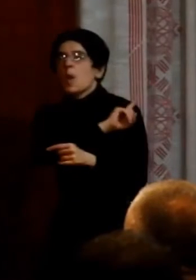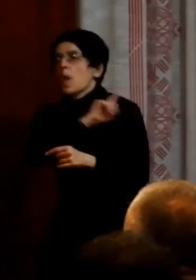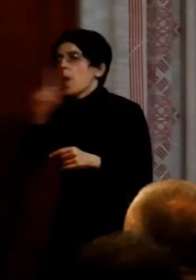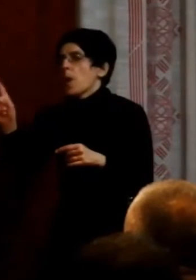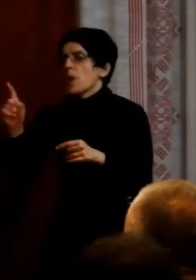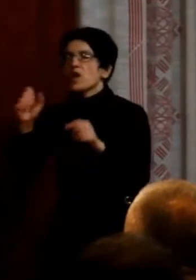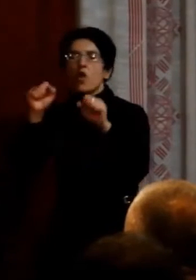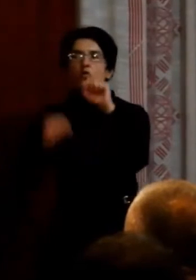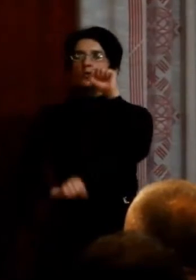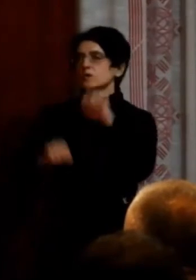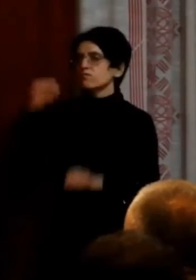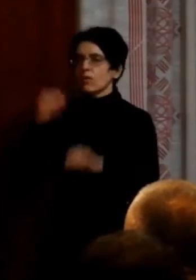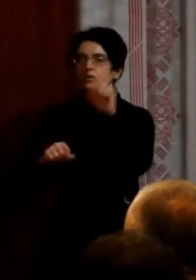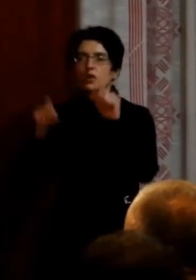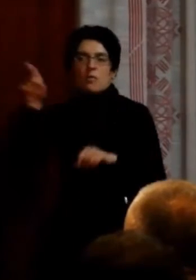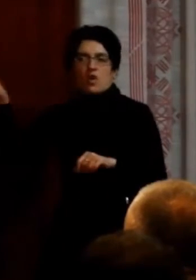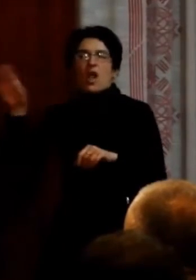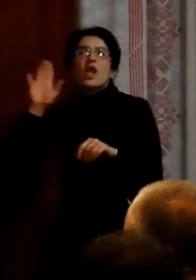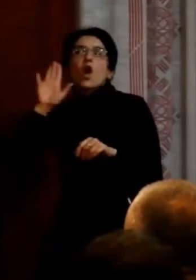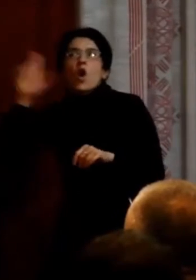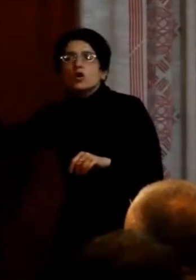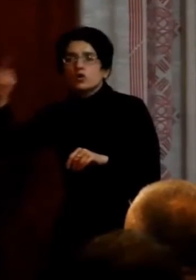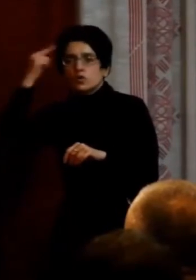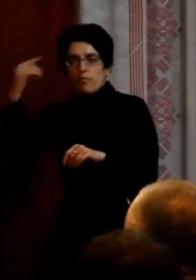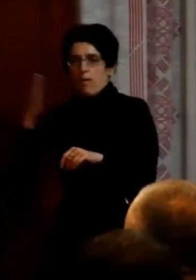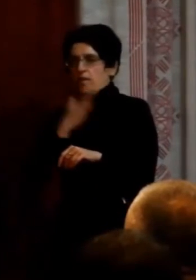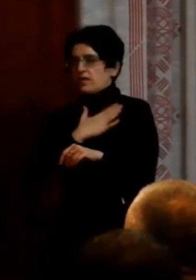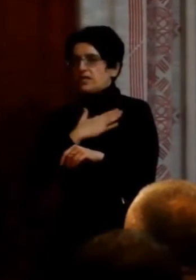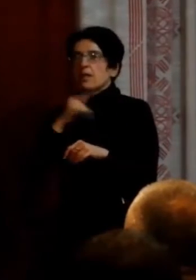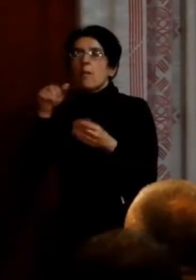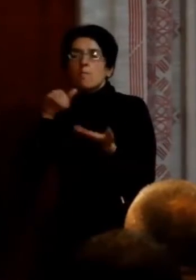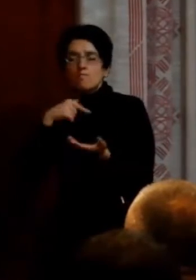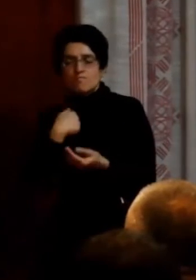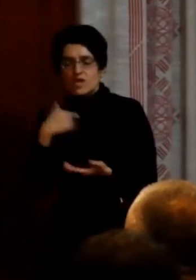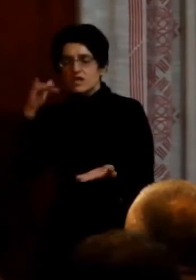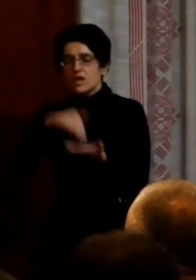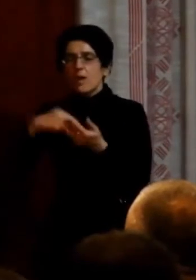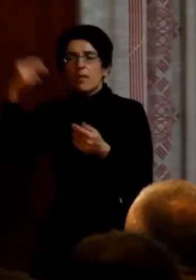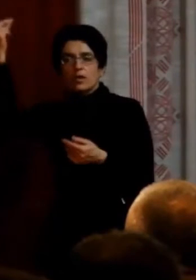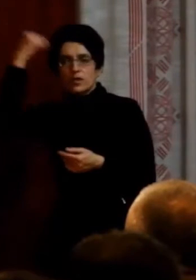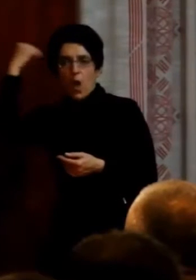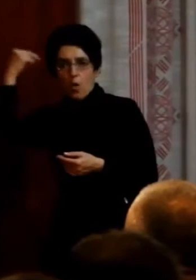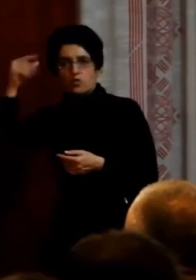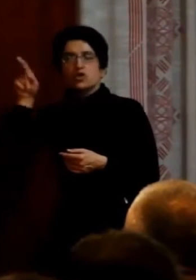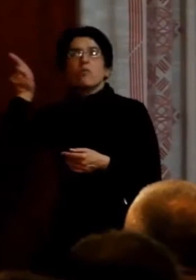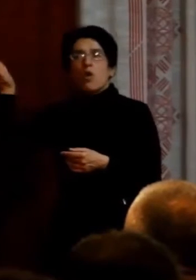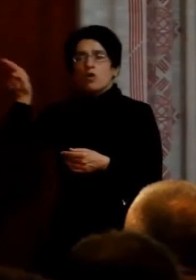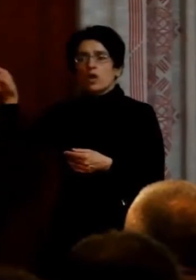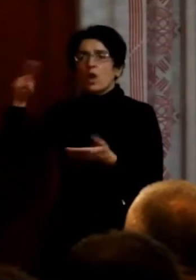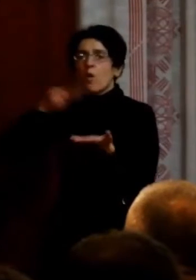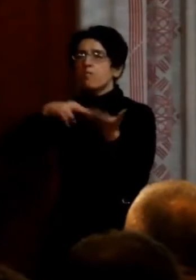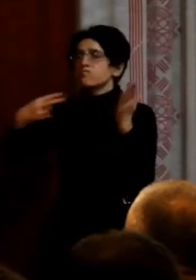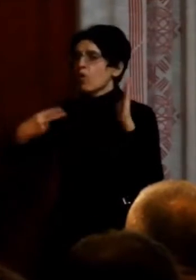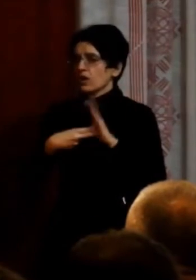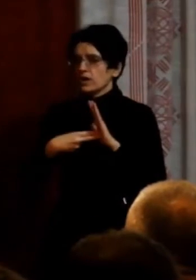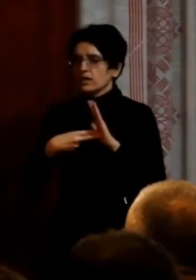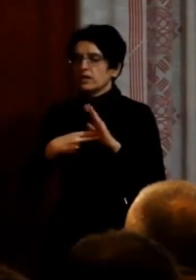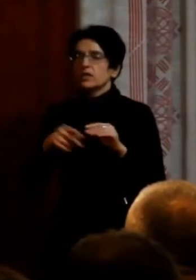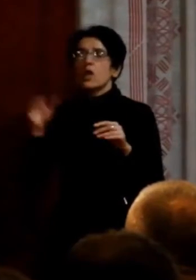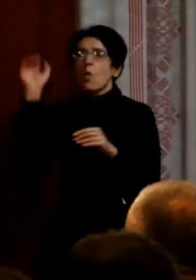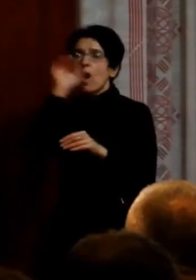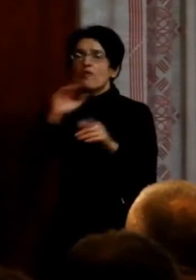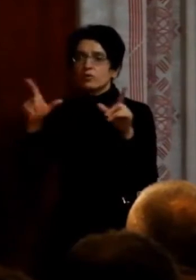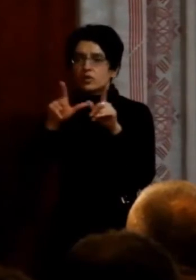moram da priznam. Pameti su za sebe. I mi treba da učimo od njih. U politici često, pogotovo u Evropskoj